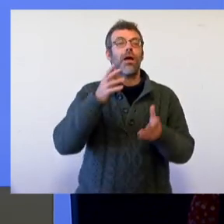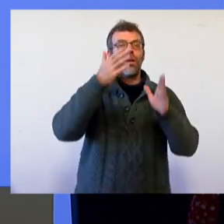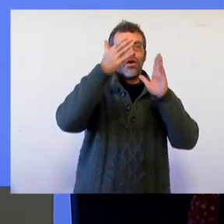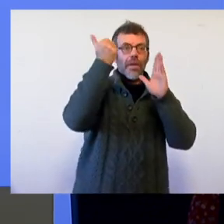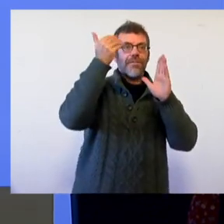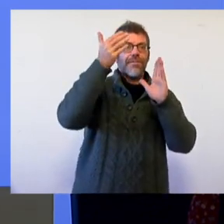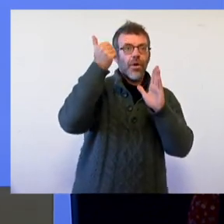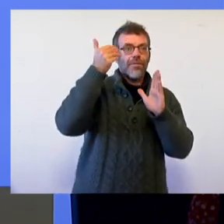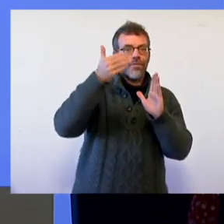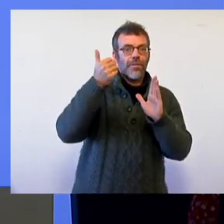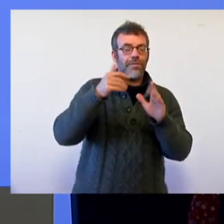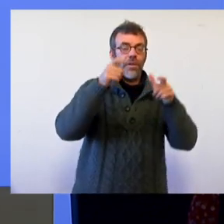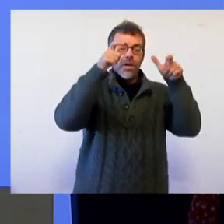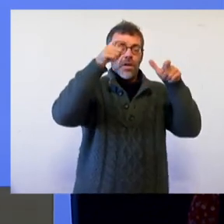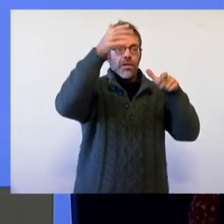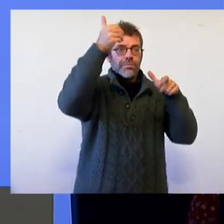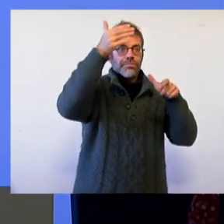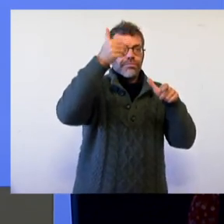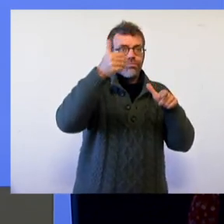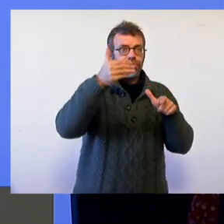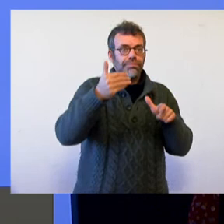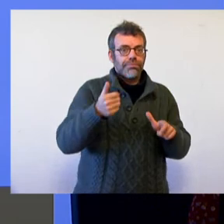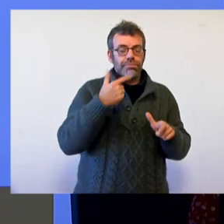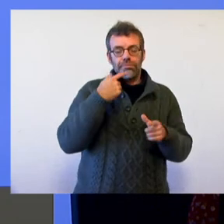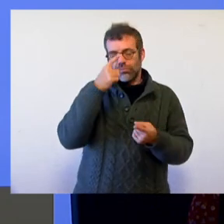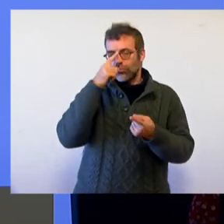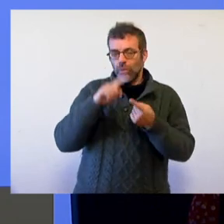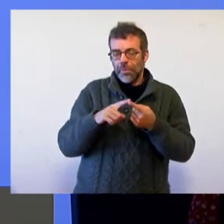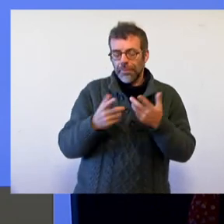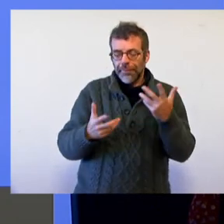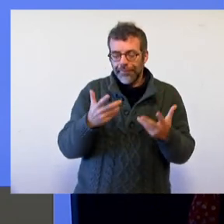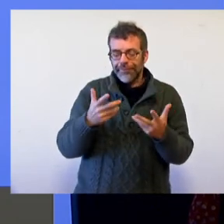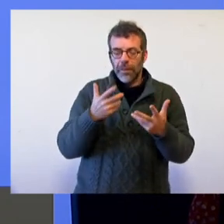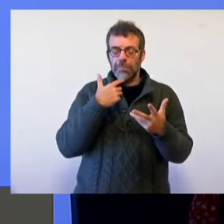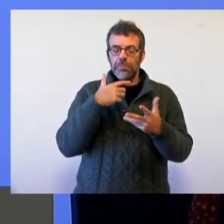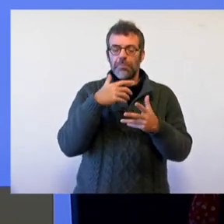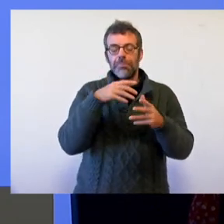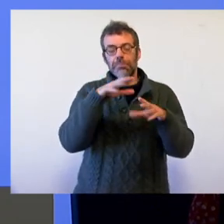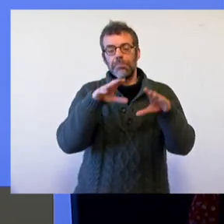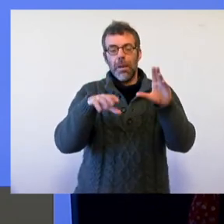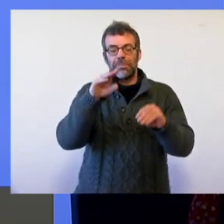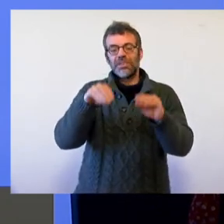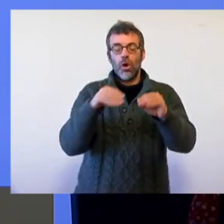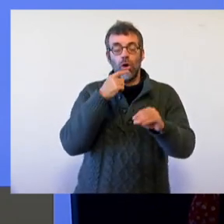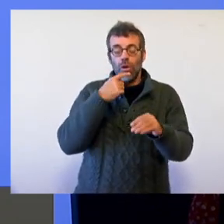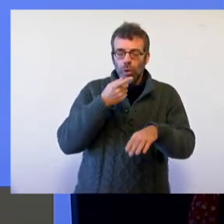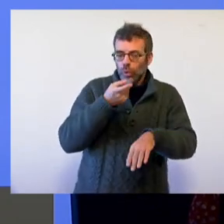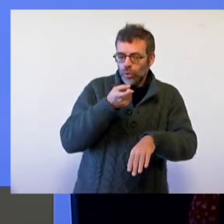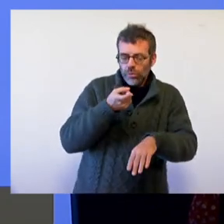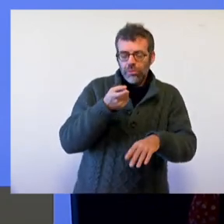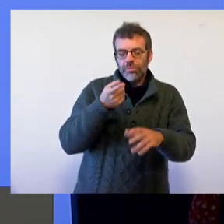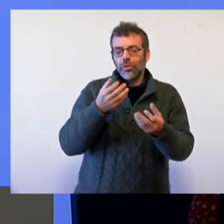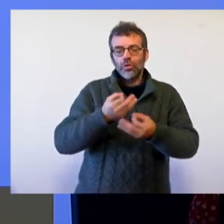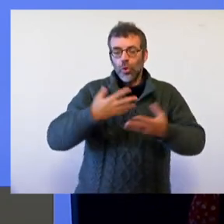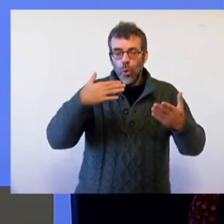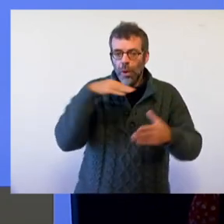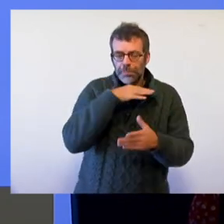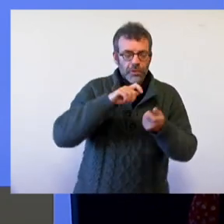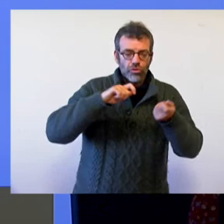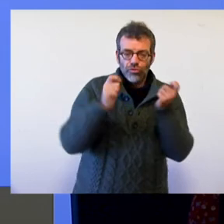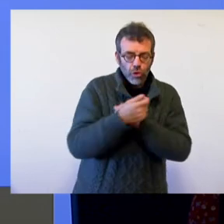la vie des habitants, enfin ce serait extrêmement contraignant. Donc ça permettra de requalifier les espaces